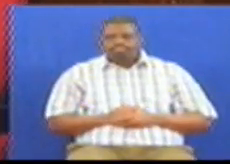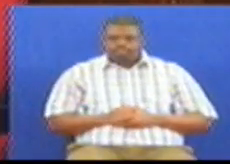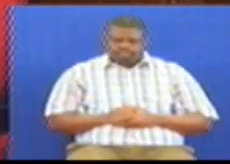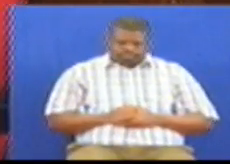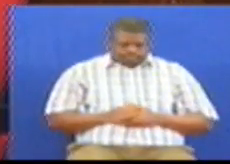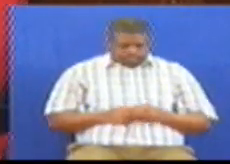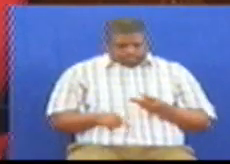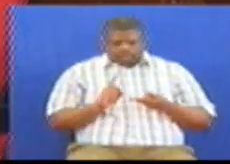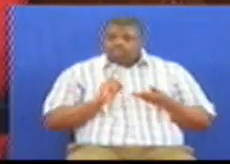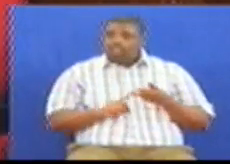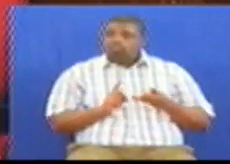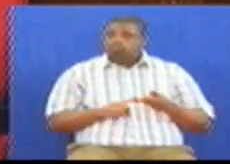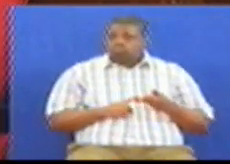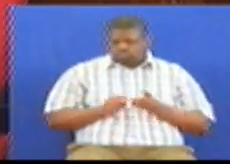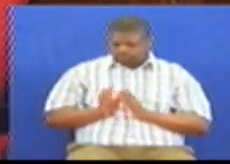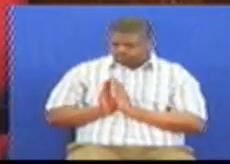pia nipongeze